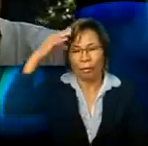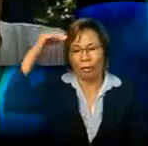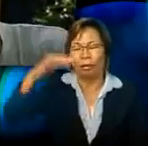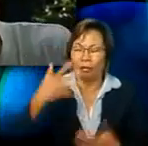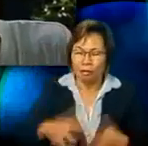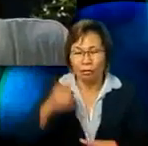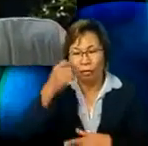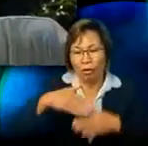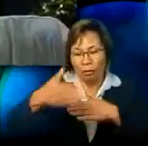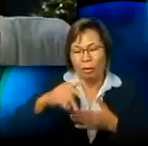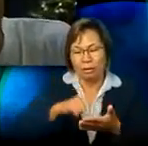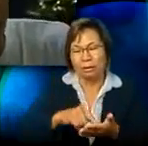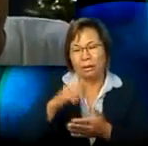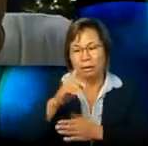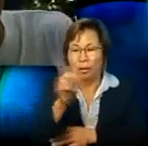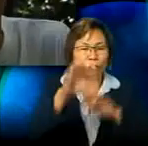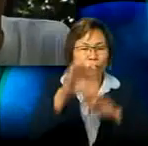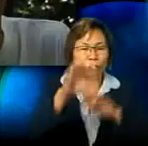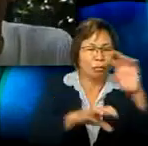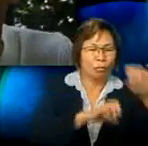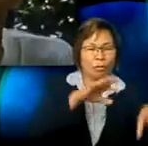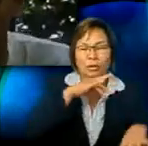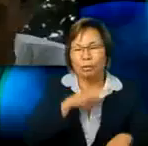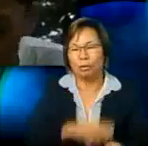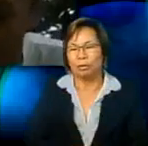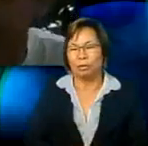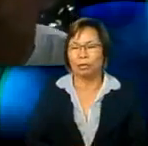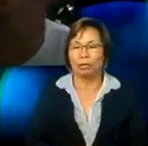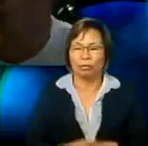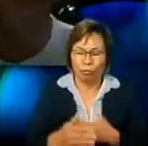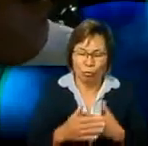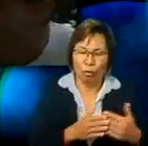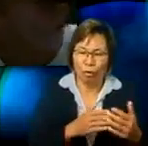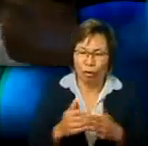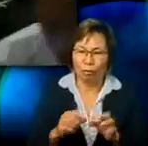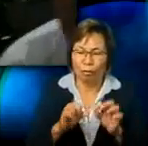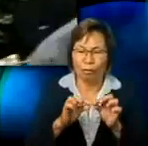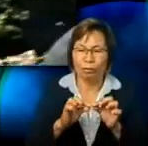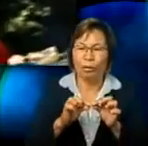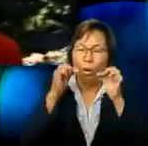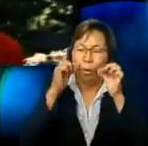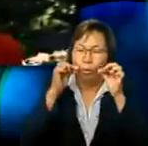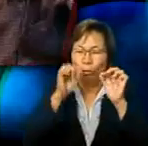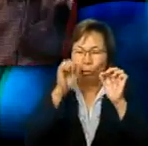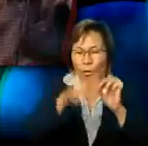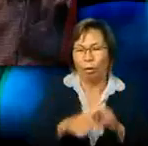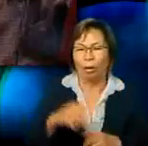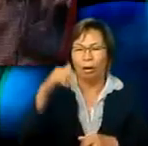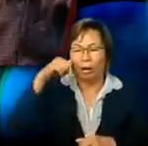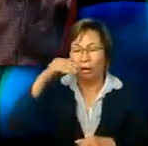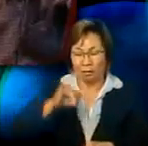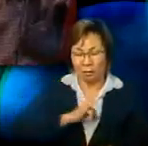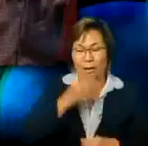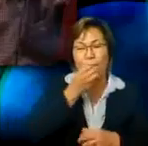Abang dah faham dah. Lepas ni kat mana-mana pun abang takkan buang sampah merata-rata. Walaupun plastik gula-gula. Adik pun sama. Nanti adik nak bagi